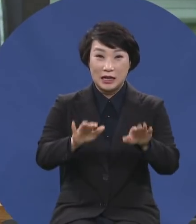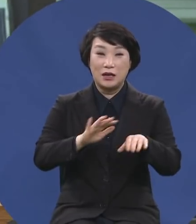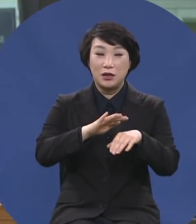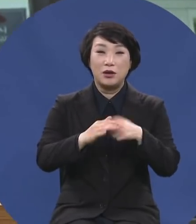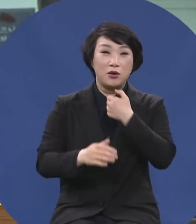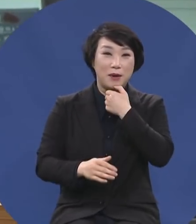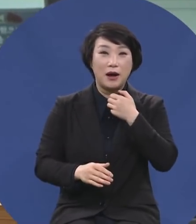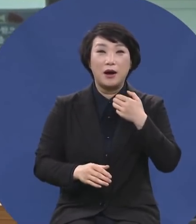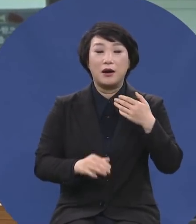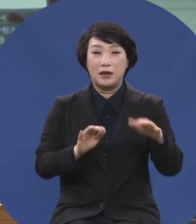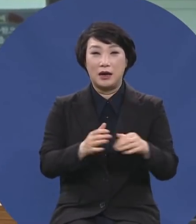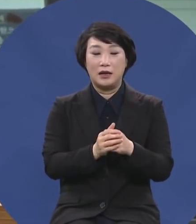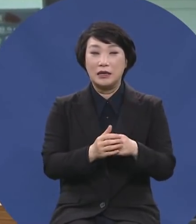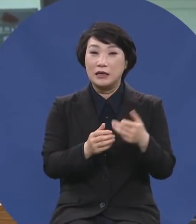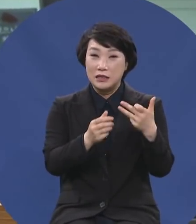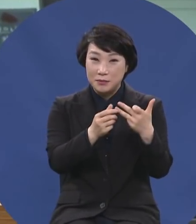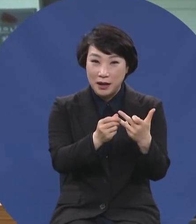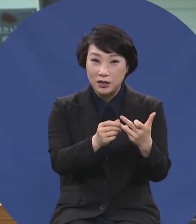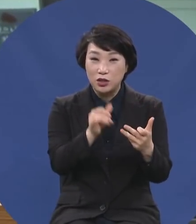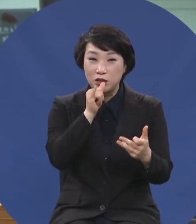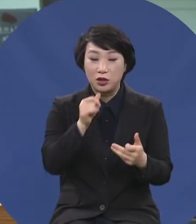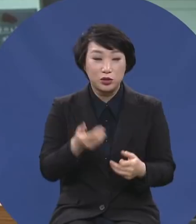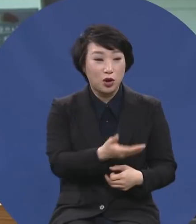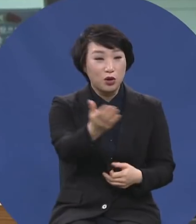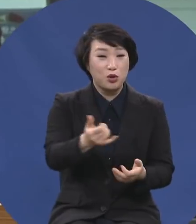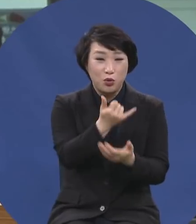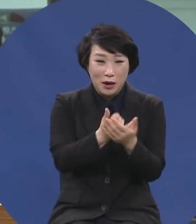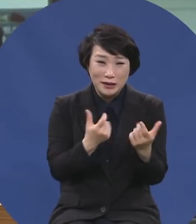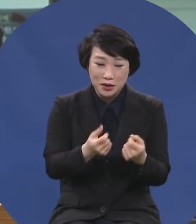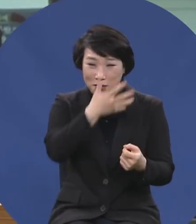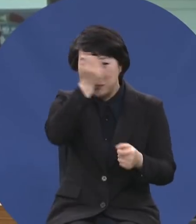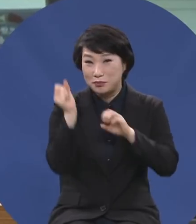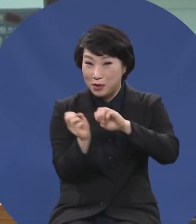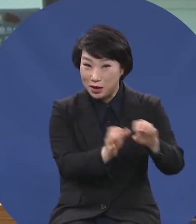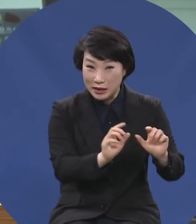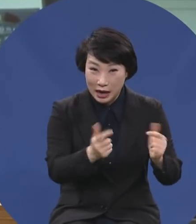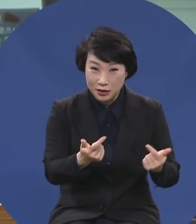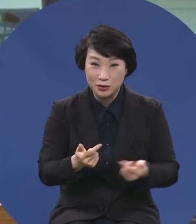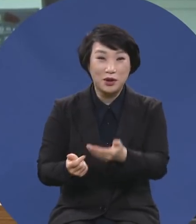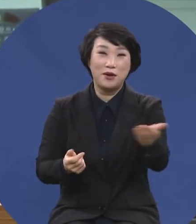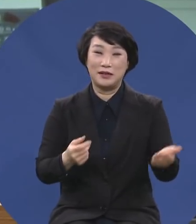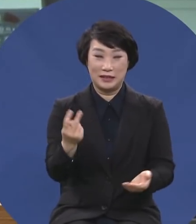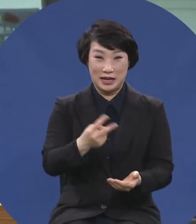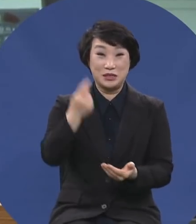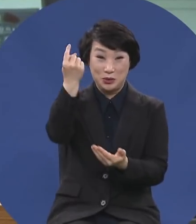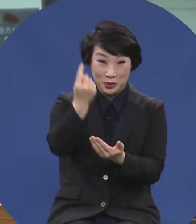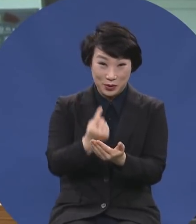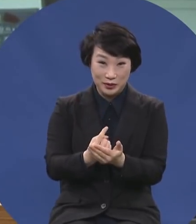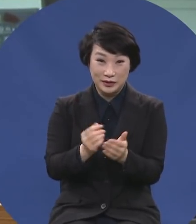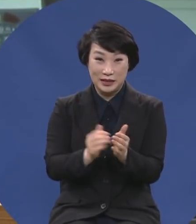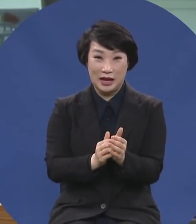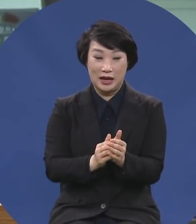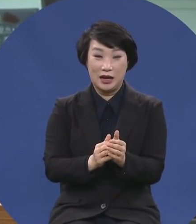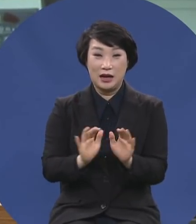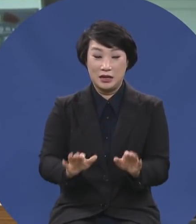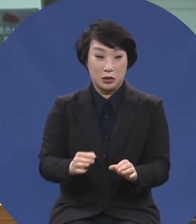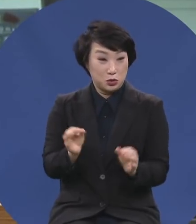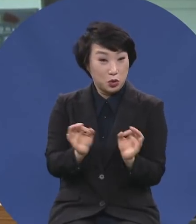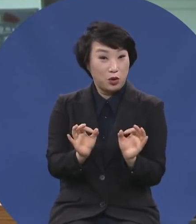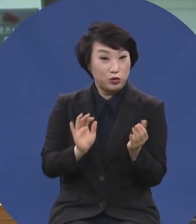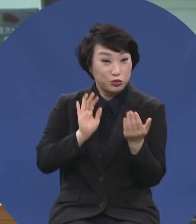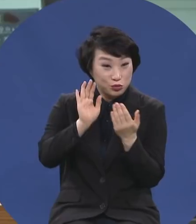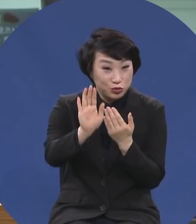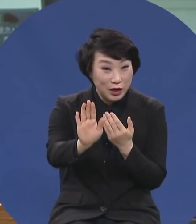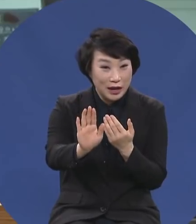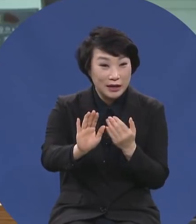18절에 내가 너를 고아와 같이 버려두지 아니하시고 너희에게로 오리라. 조금